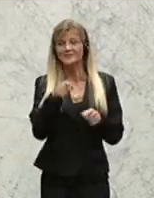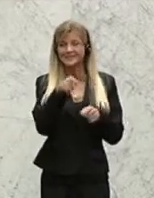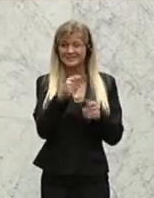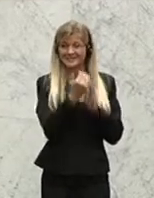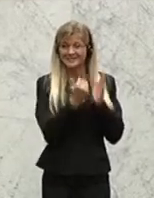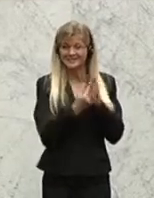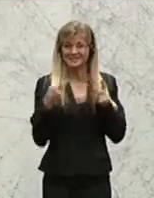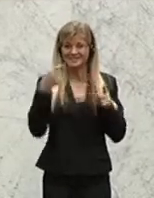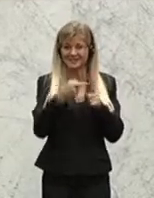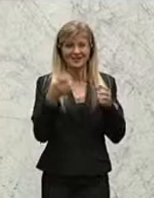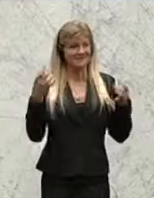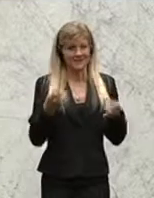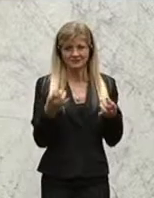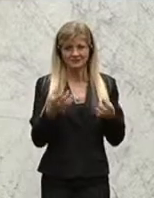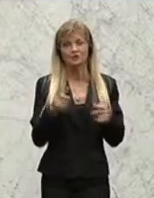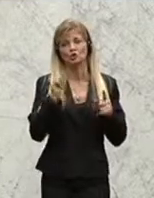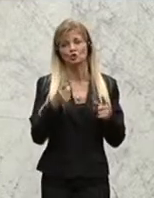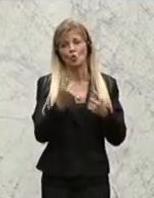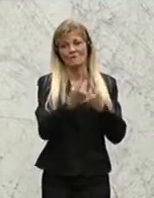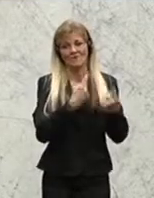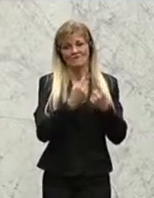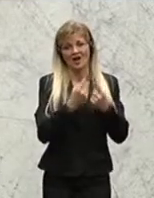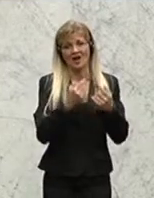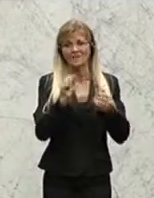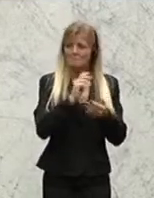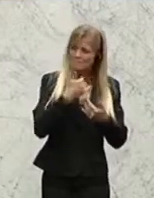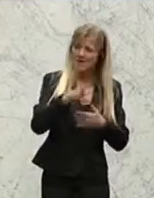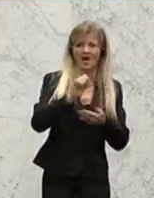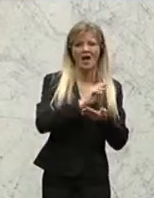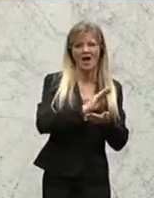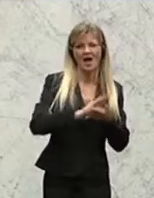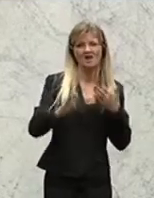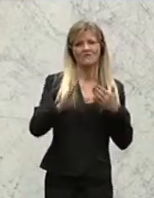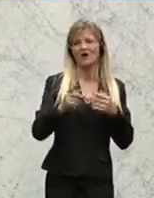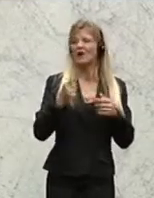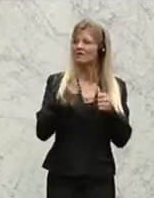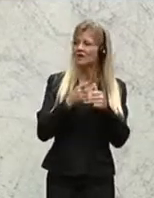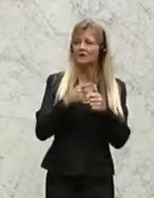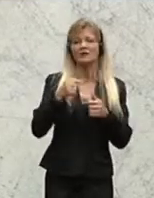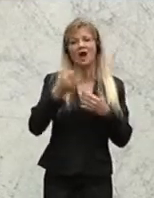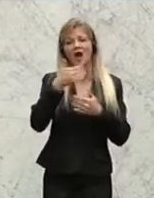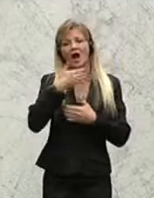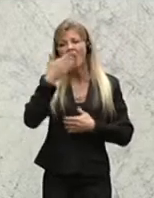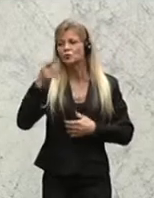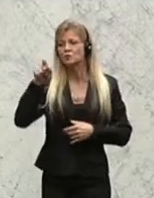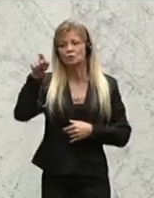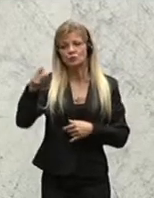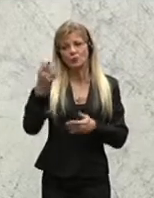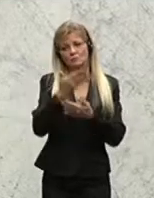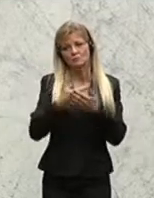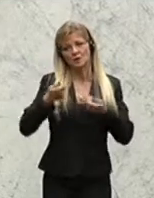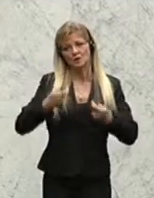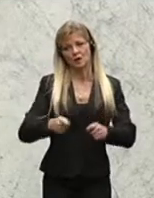die Vereinfachung der Verfahren zur Anerkennung ausländischer Bildungsabschlüsse und Berufsqualifikationen. Dabei sind auch